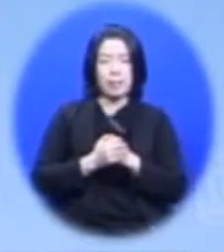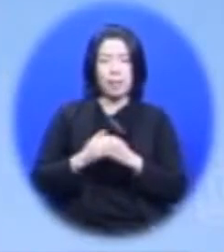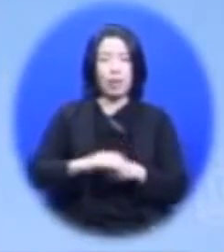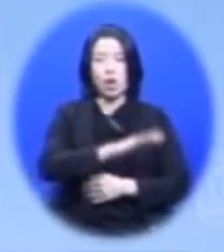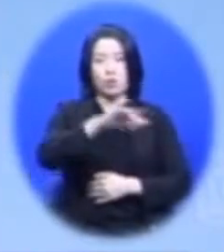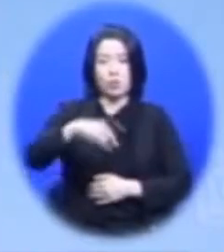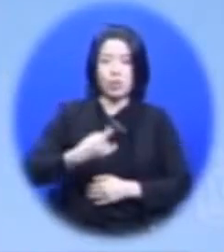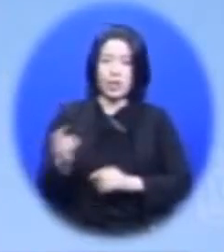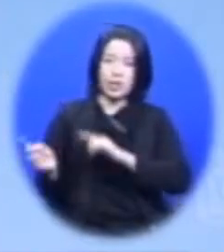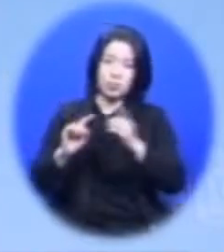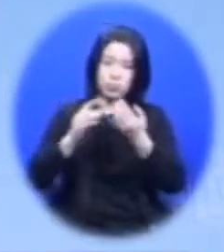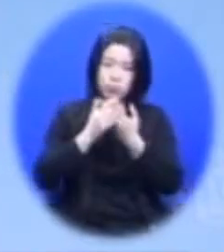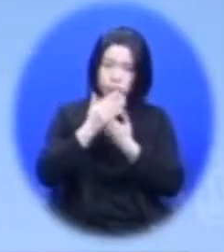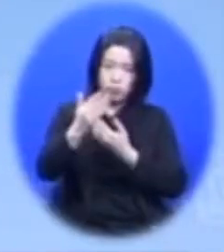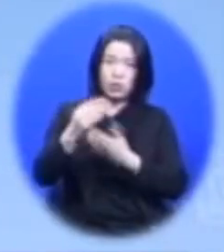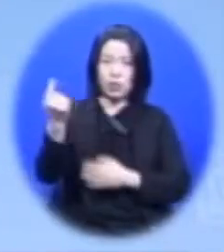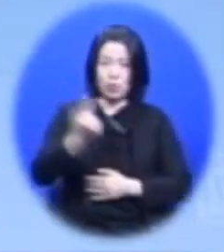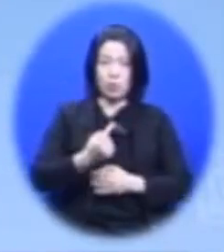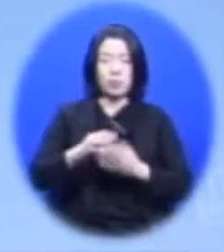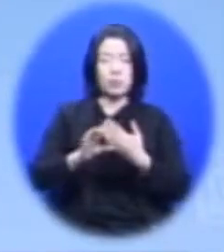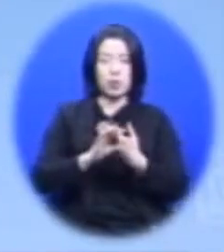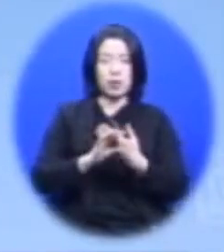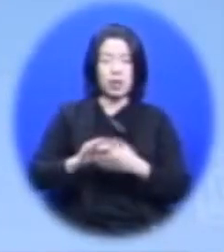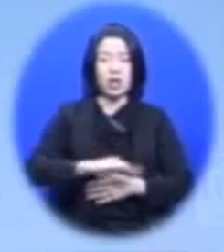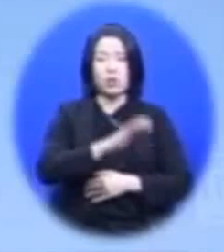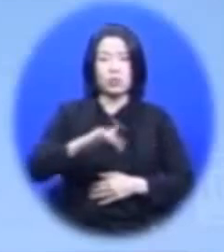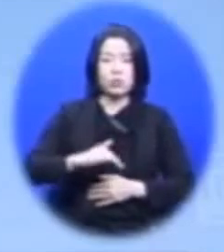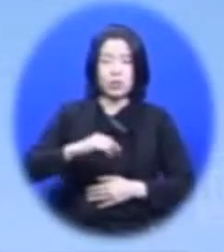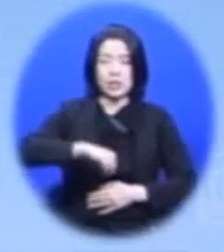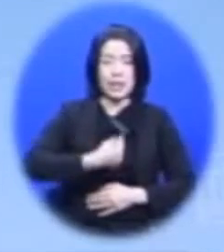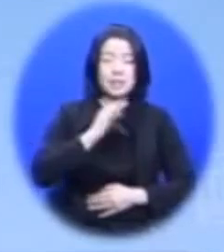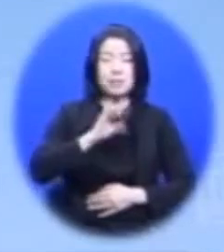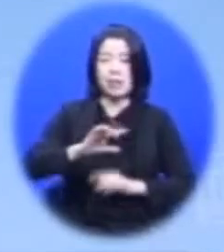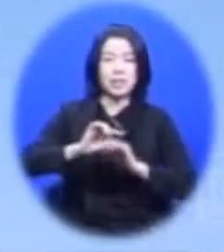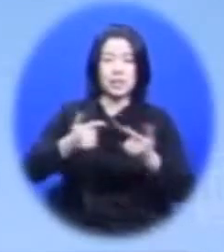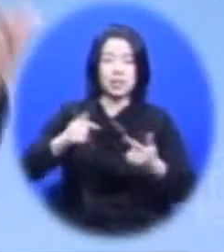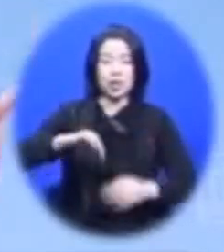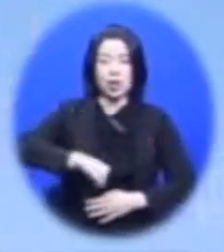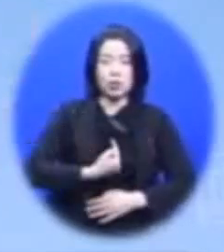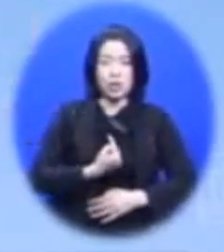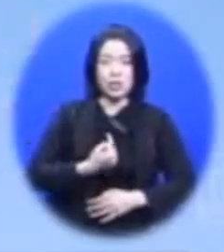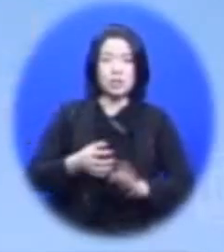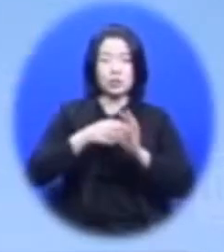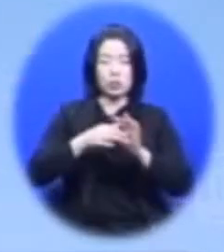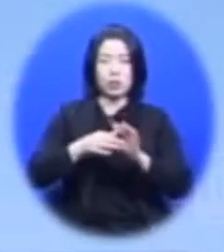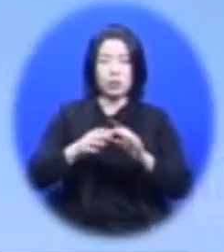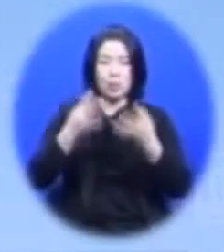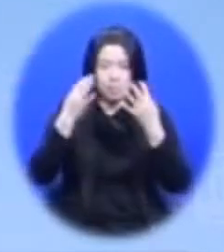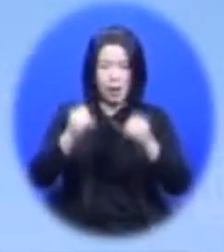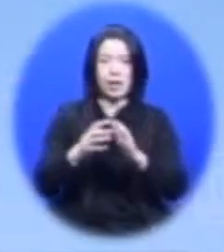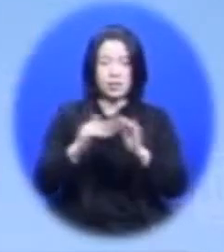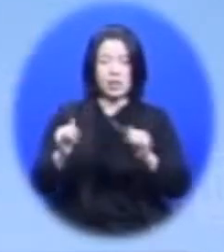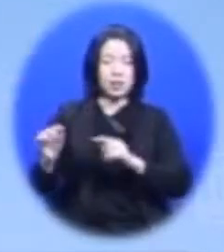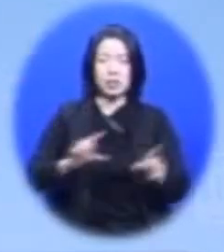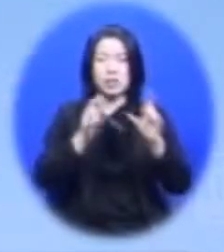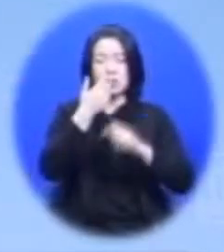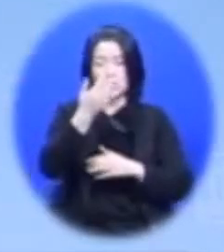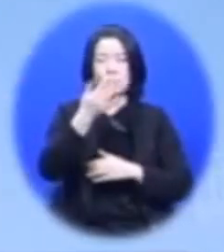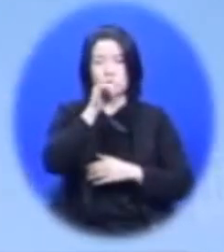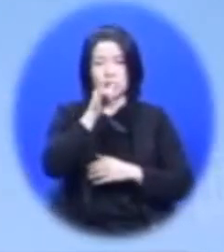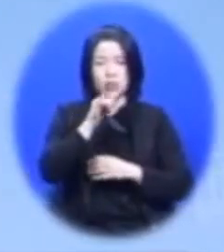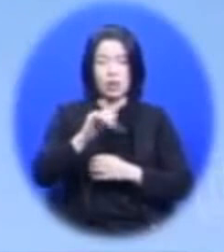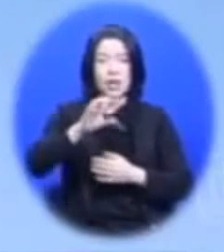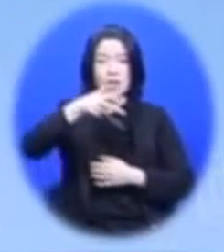우리에게 부흥이 임하면 우리 자신만 아니고 우리를 통해서 수많은 사람이 삽니다. 크리스트 김